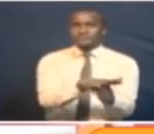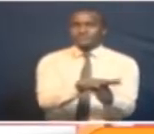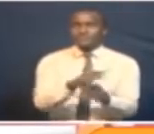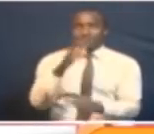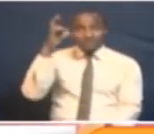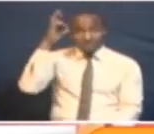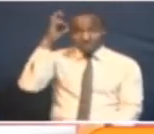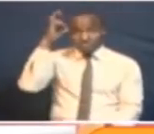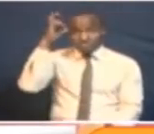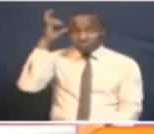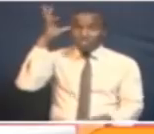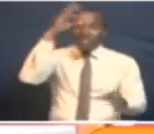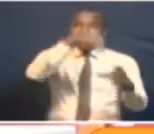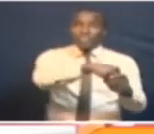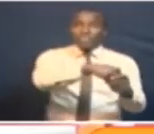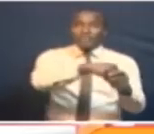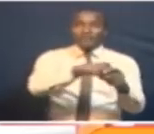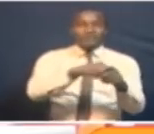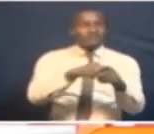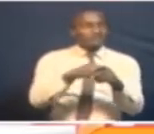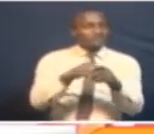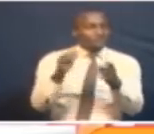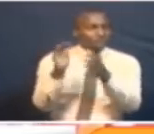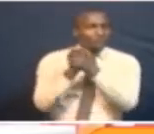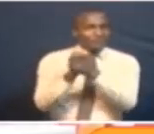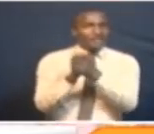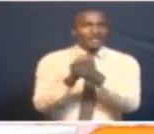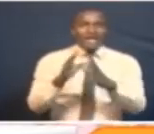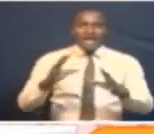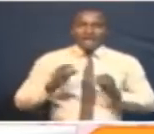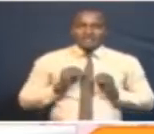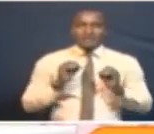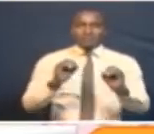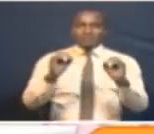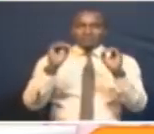kati yetu ya Jubilee. Sisi tuko macho kabisa. Gatete Njoroge.